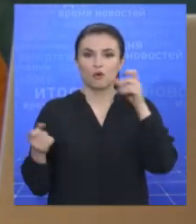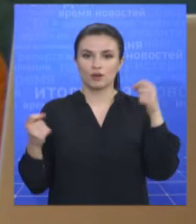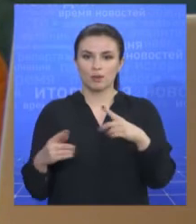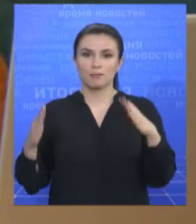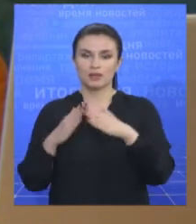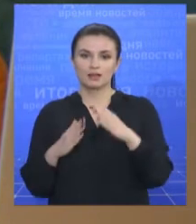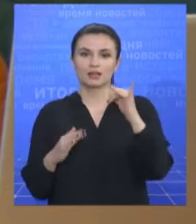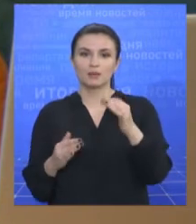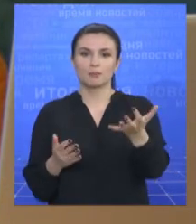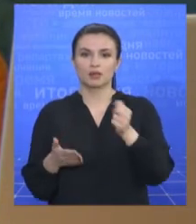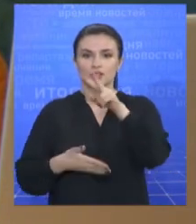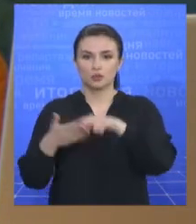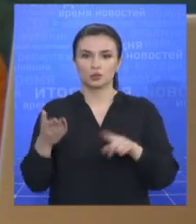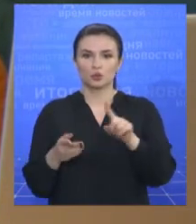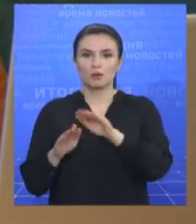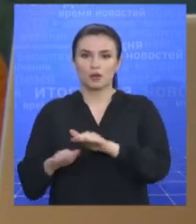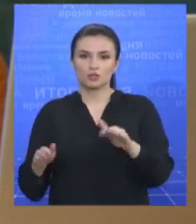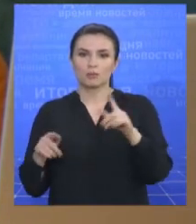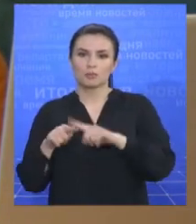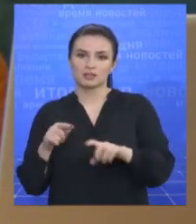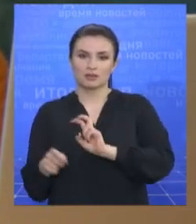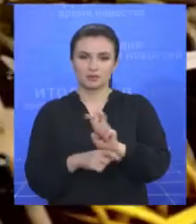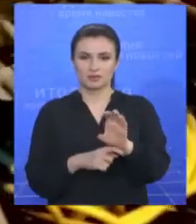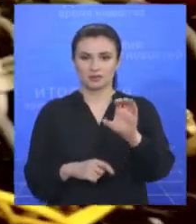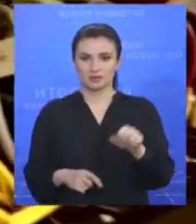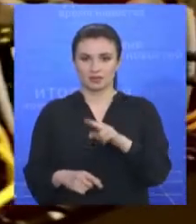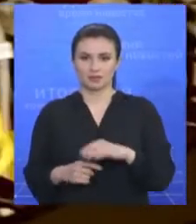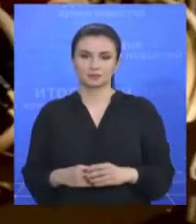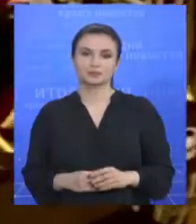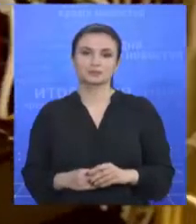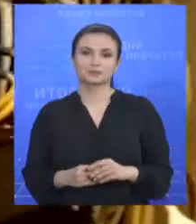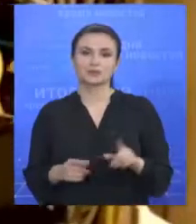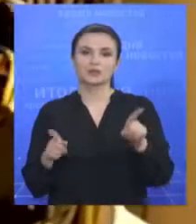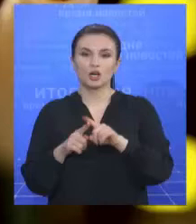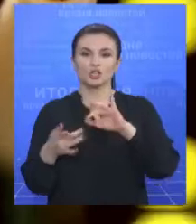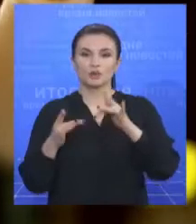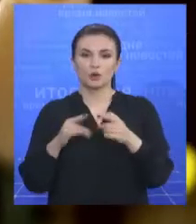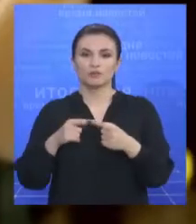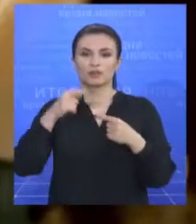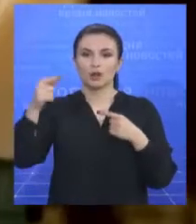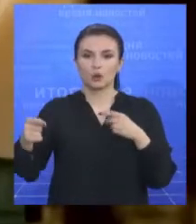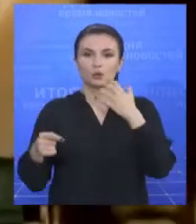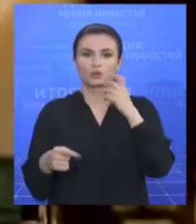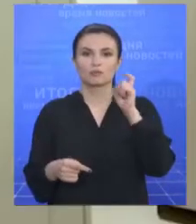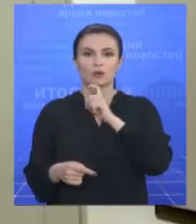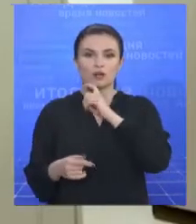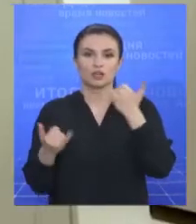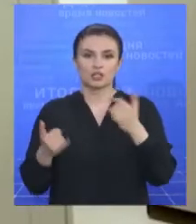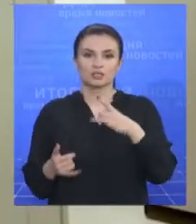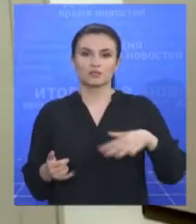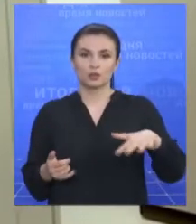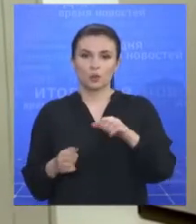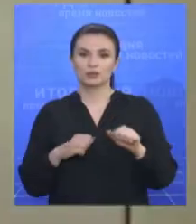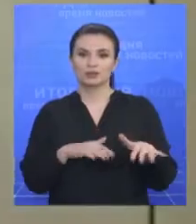быстро получать лицензию, чтобы малыши скорее начали ходить в детсад. Говорят и об охвате интернетом отдаленных территорий Южного Урала. Сейчас